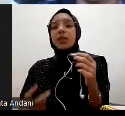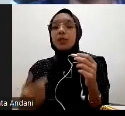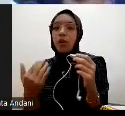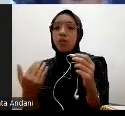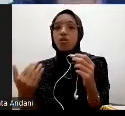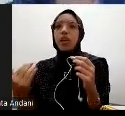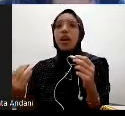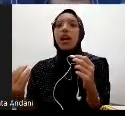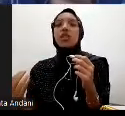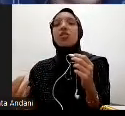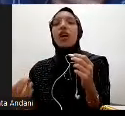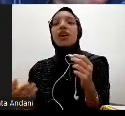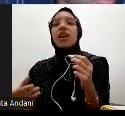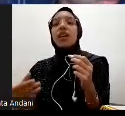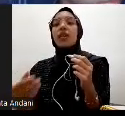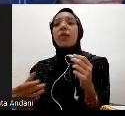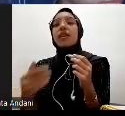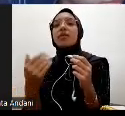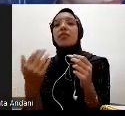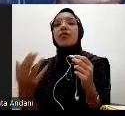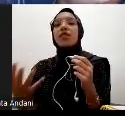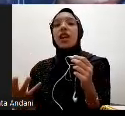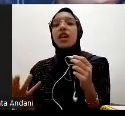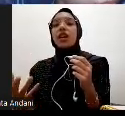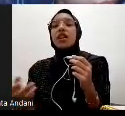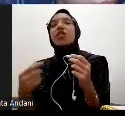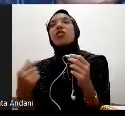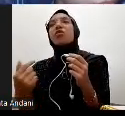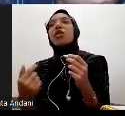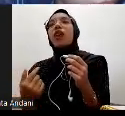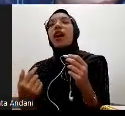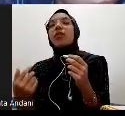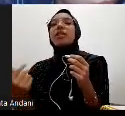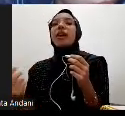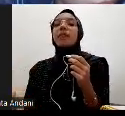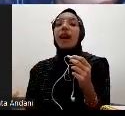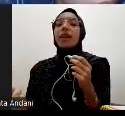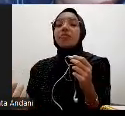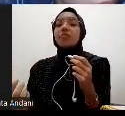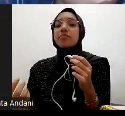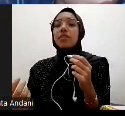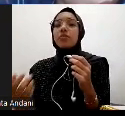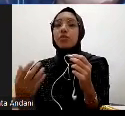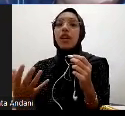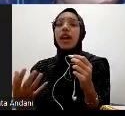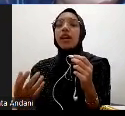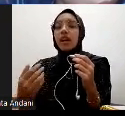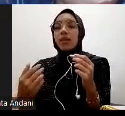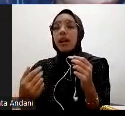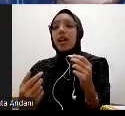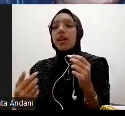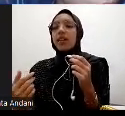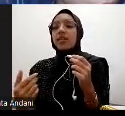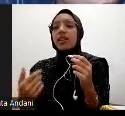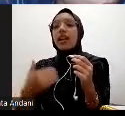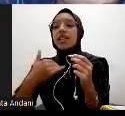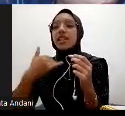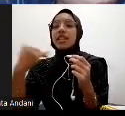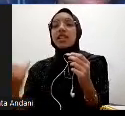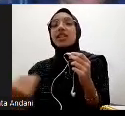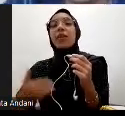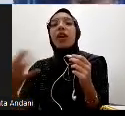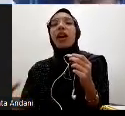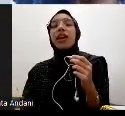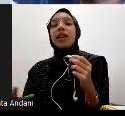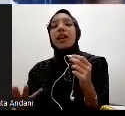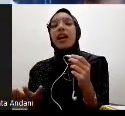mengemudi, tapi fokus mereka itu hanya kepada smartphone-nya. Tentu itu akan berdampak buruk ya kepada tidak hanya dirinya sendiri tetapi